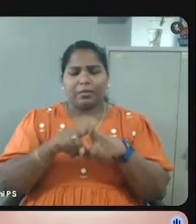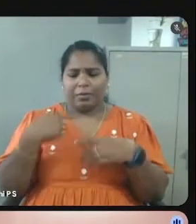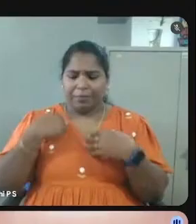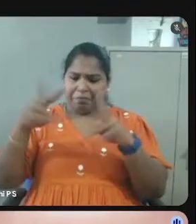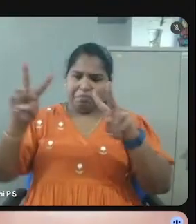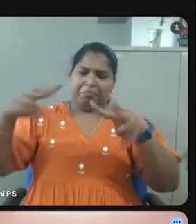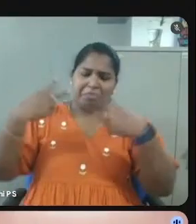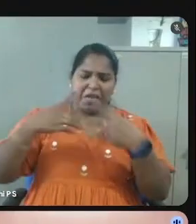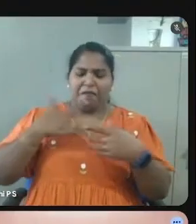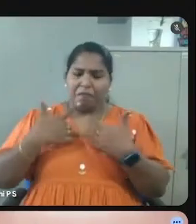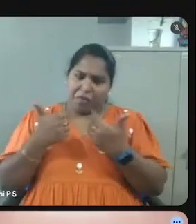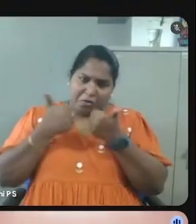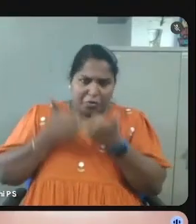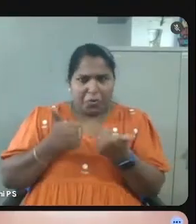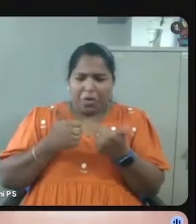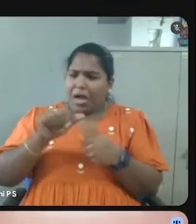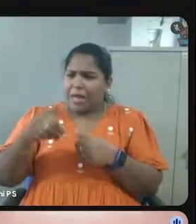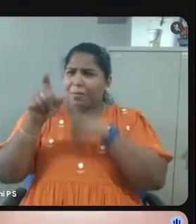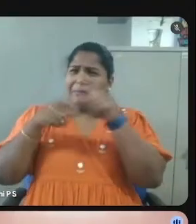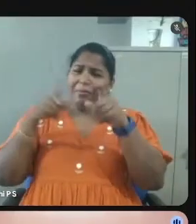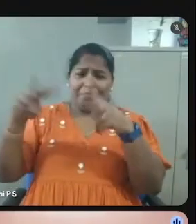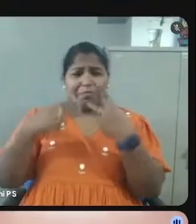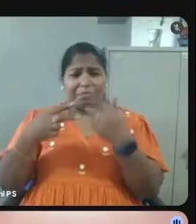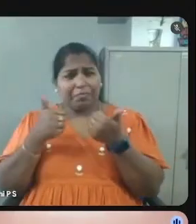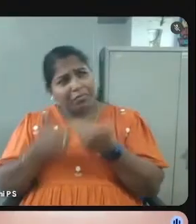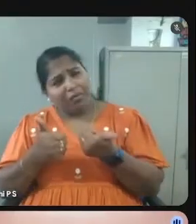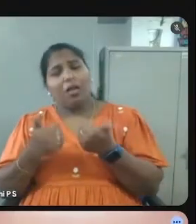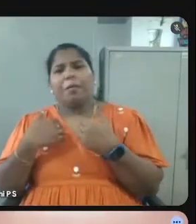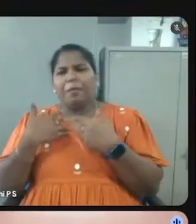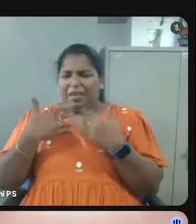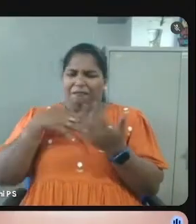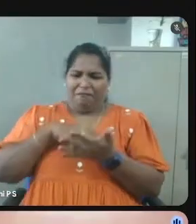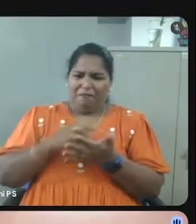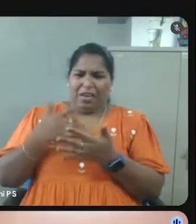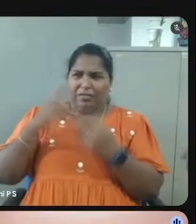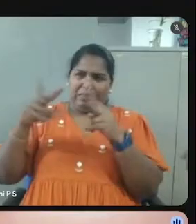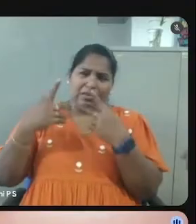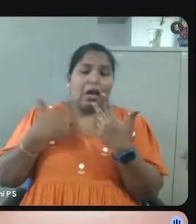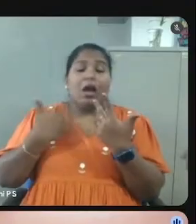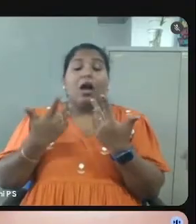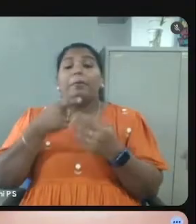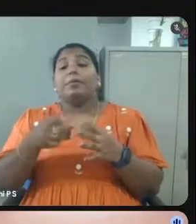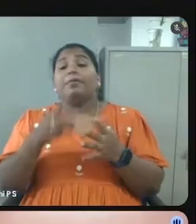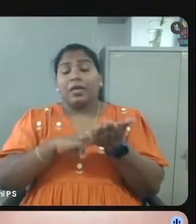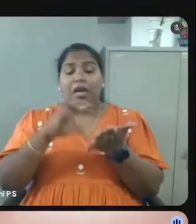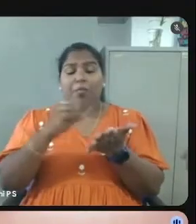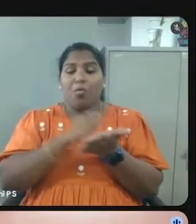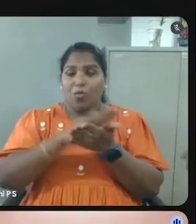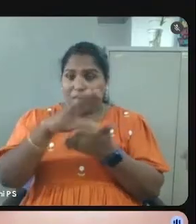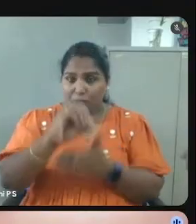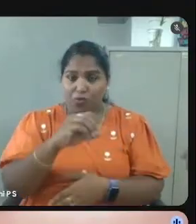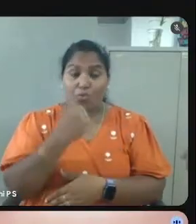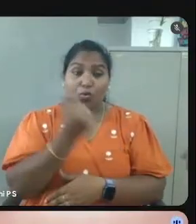അട്രാക്റ്റീവ് ആളില്ല, സെക്ഷൽ ആപ്റ്റബിൾ പേഴ്സൺ ഇല്ല എന്ന് അവർക്ക് തോന്നും. അപ്പൊ ഈ മോഡൽ കൊണ്ട് അവർക്ക് ഒരു